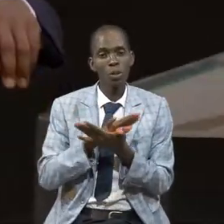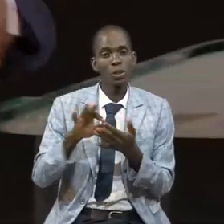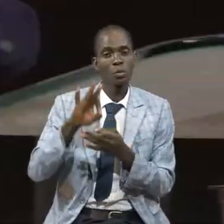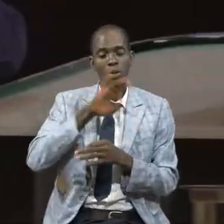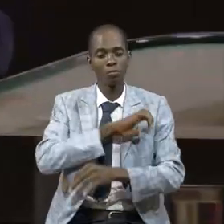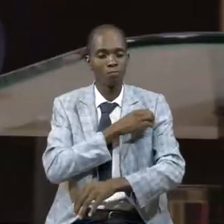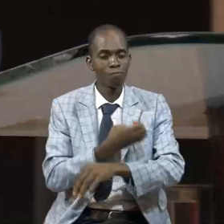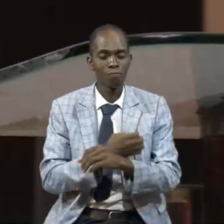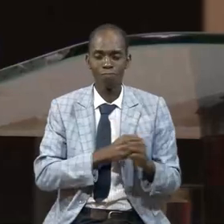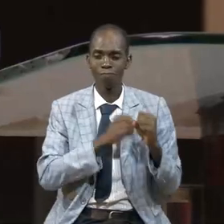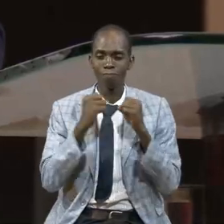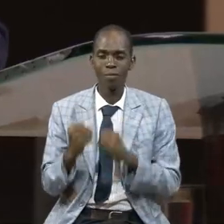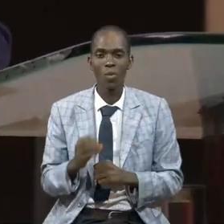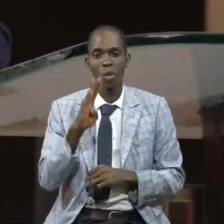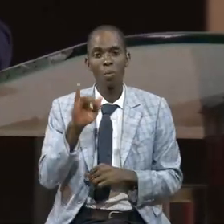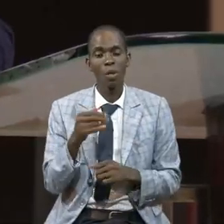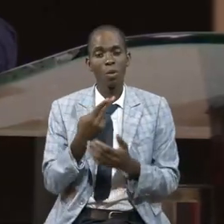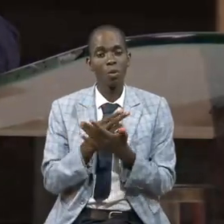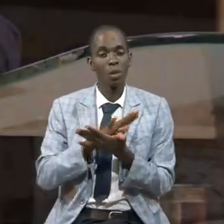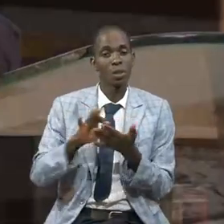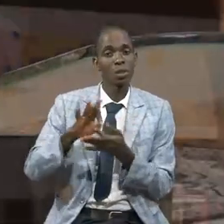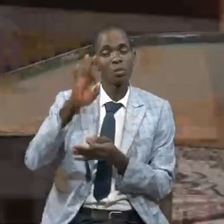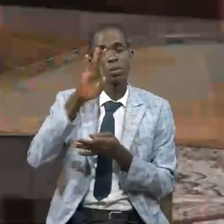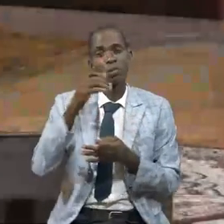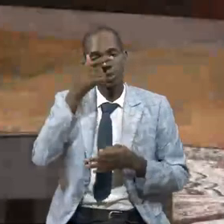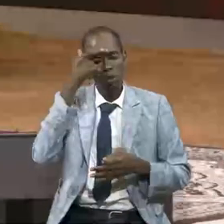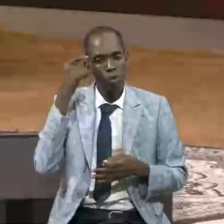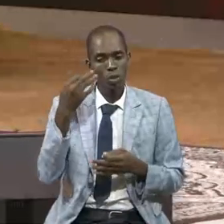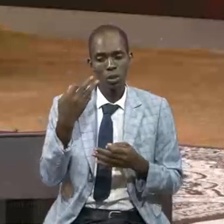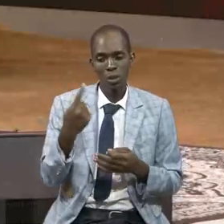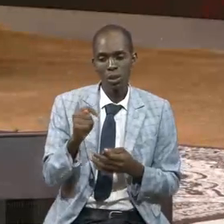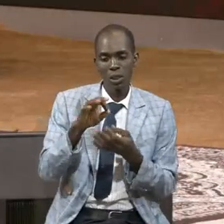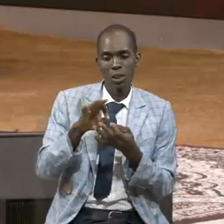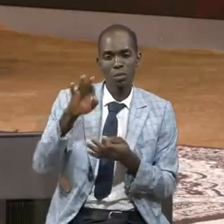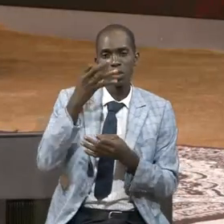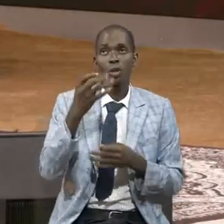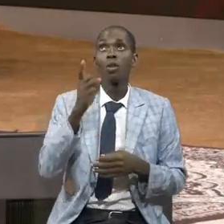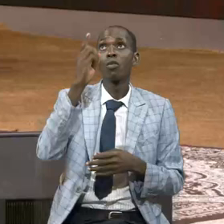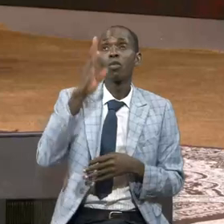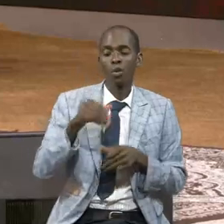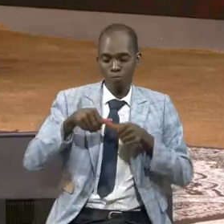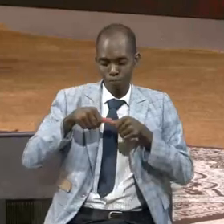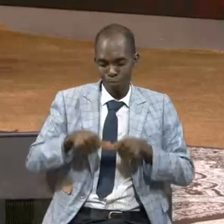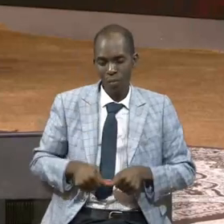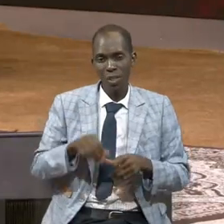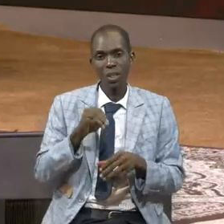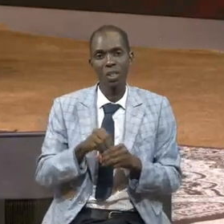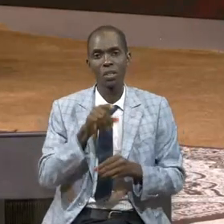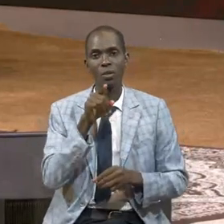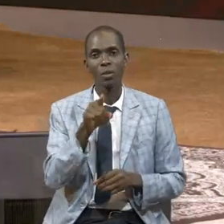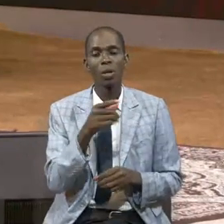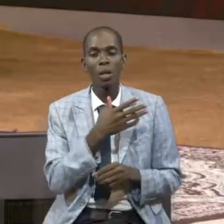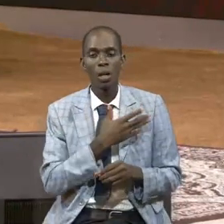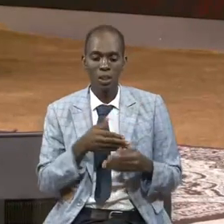es enveloppé du Saint-Esprit par la vertu du fait que l'Esprit de Dieu demeure en toi, reste